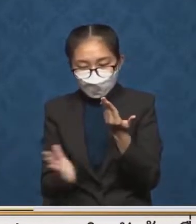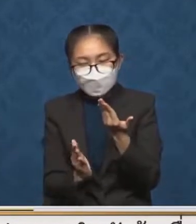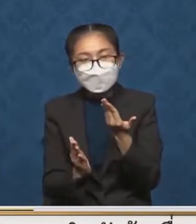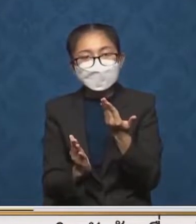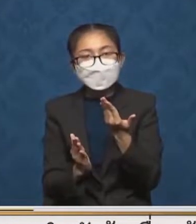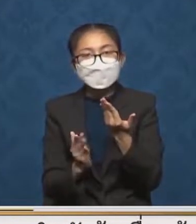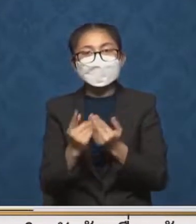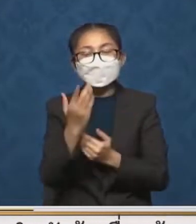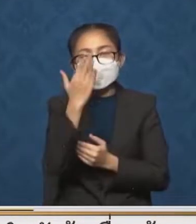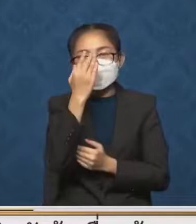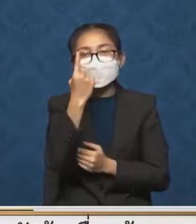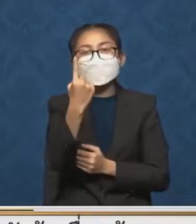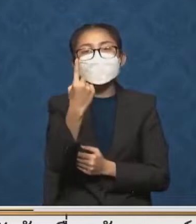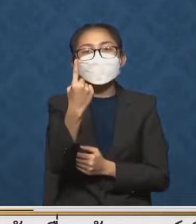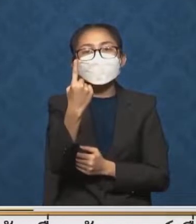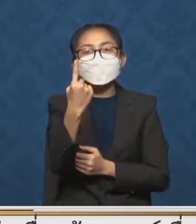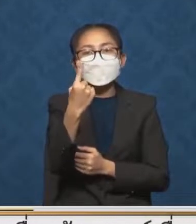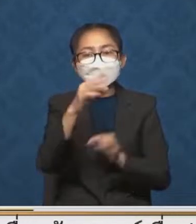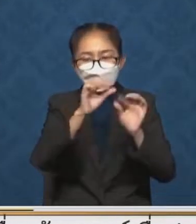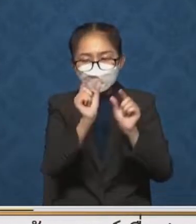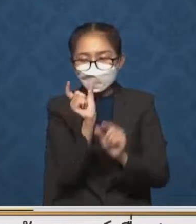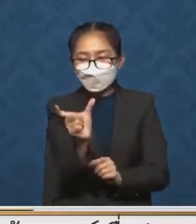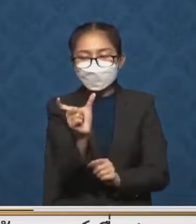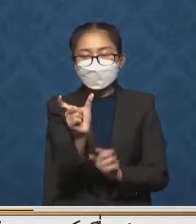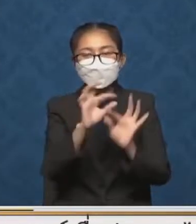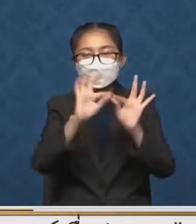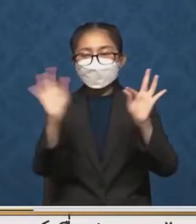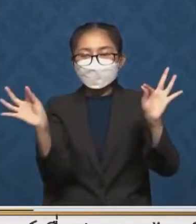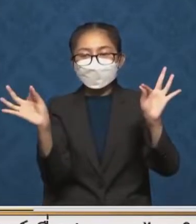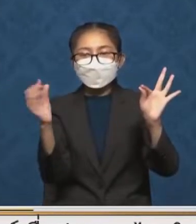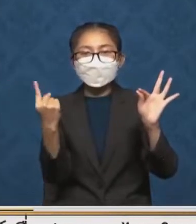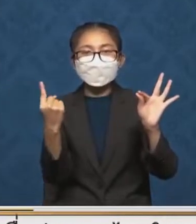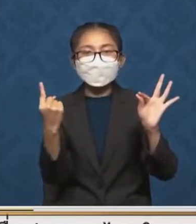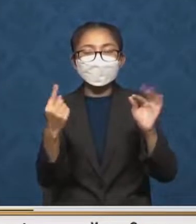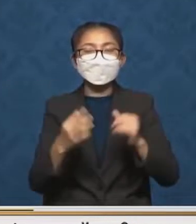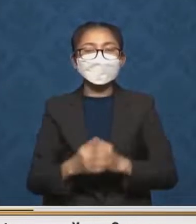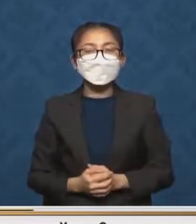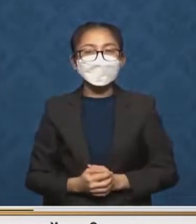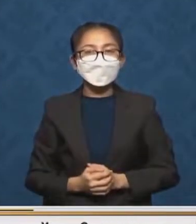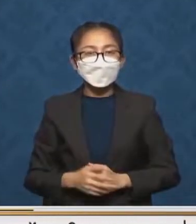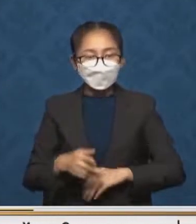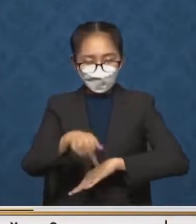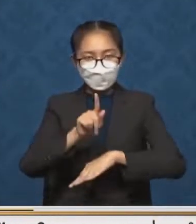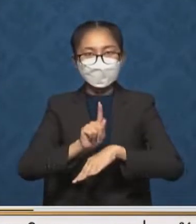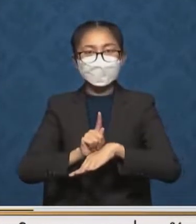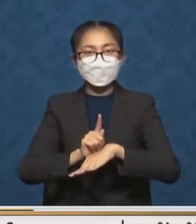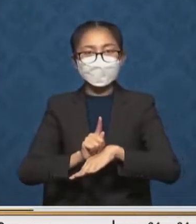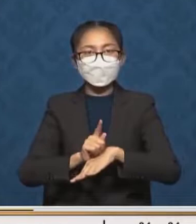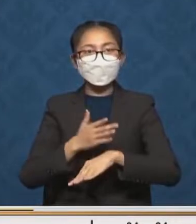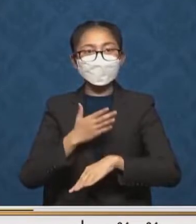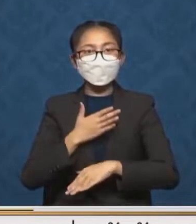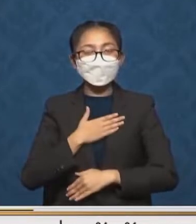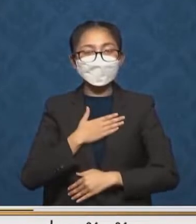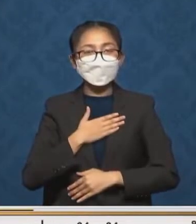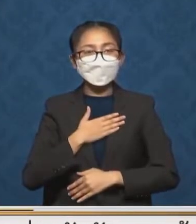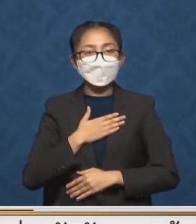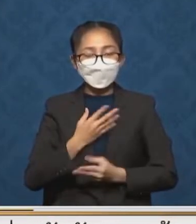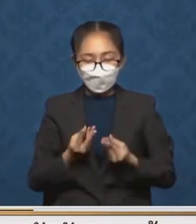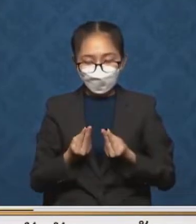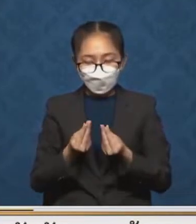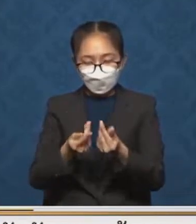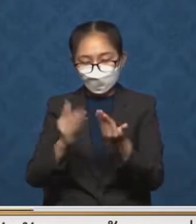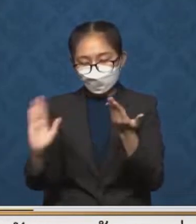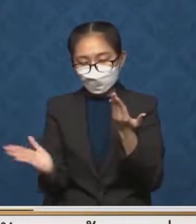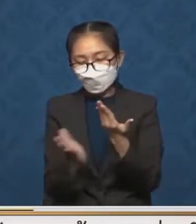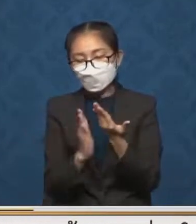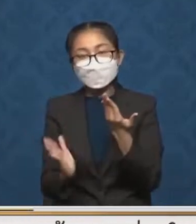นาเดียวและมเพีงบัธัติเดียวเทานั้นธ่ฮาร์ครับเนองจากรายการนี้ไม่มรลเอียดประกอบ